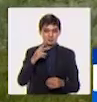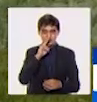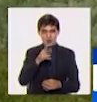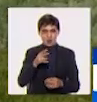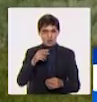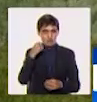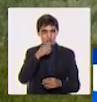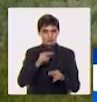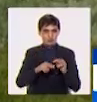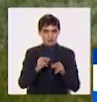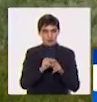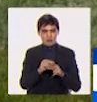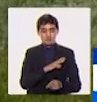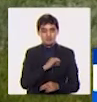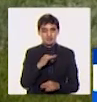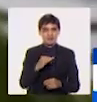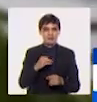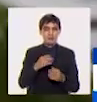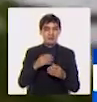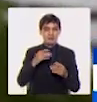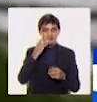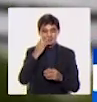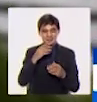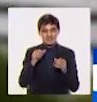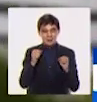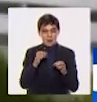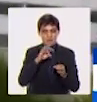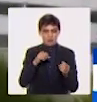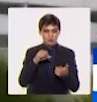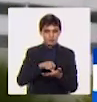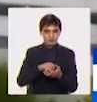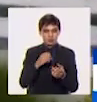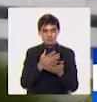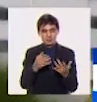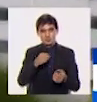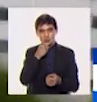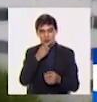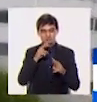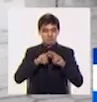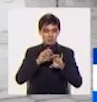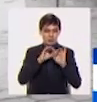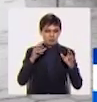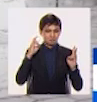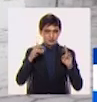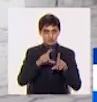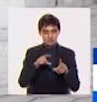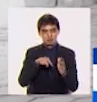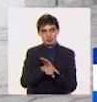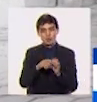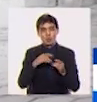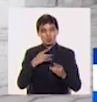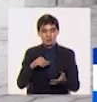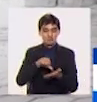Арена футболдан бөлек қысқа олимпиада ойындарының ашылуы, мұстығы жүлдесі, әйгілі жұлдыздардың жеке концерттері сияқты көптеген шараларды